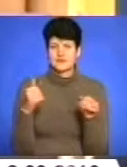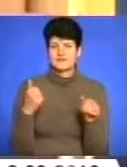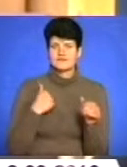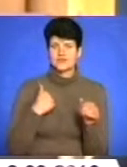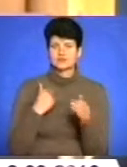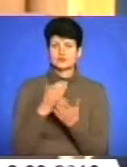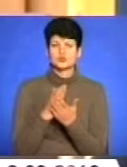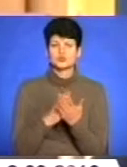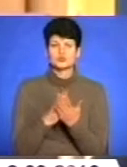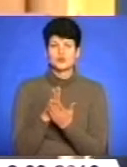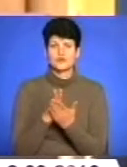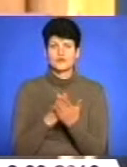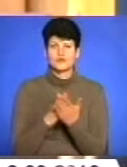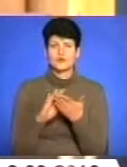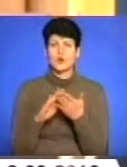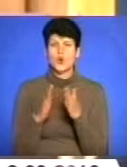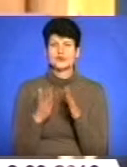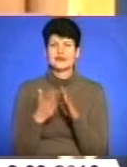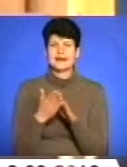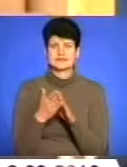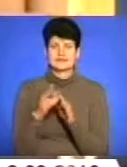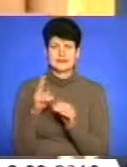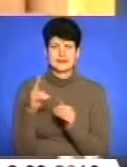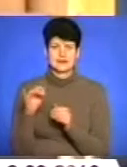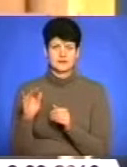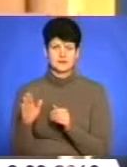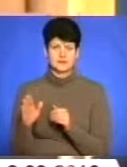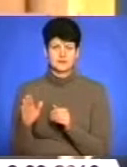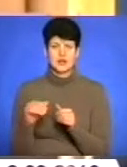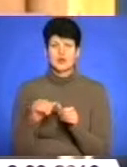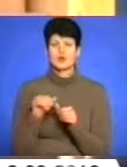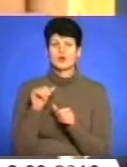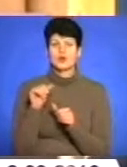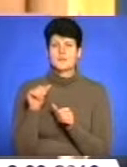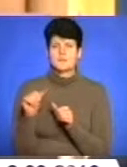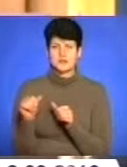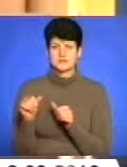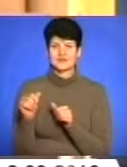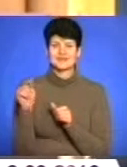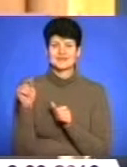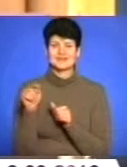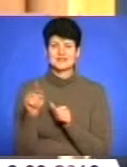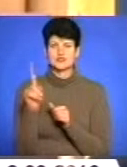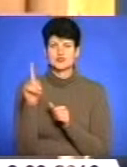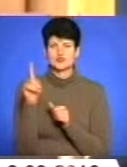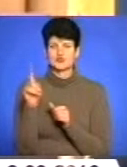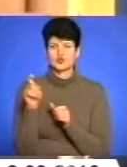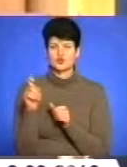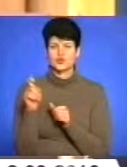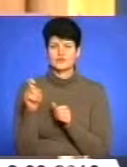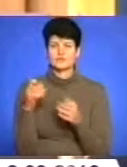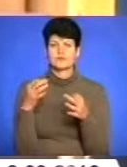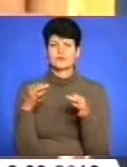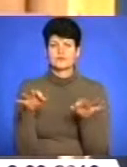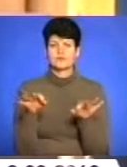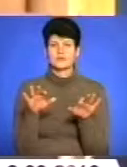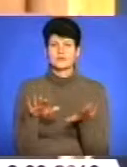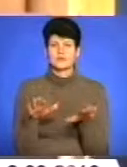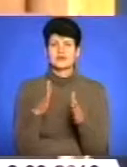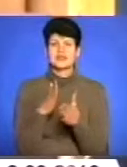військовослужбовців, контрактників. Зокрема, 1100 вакансій є у